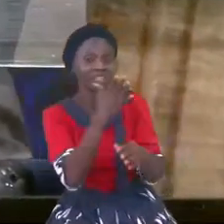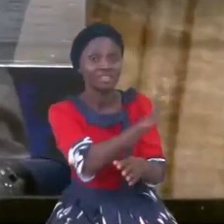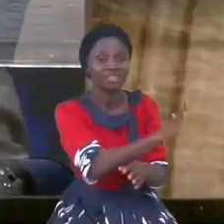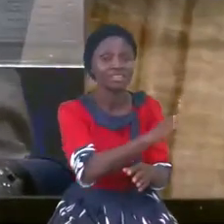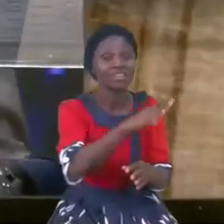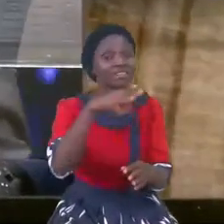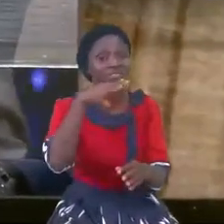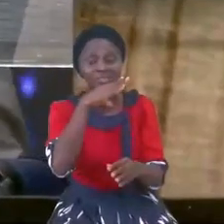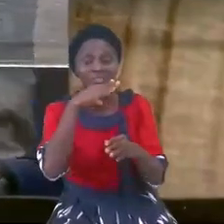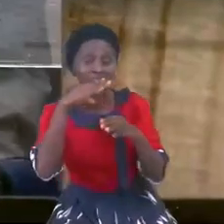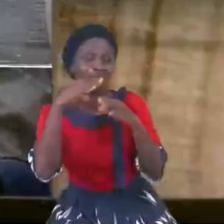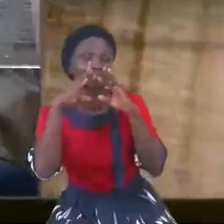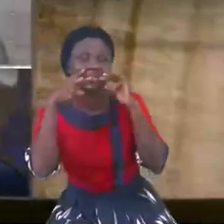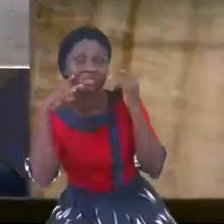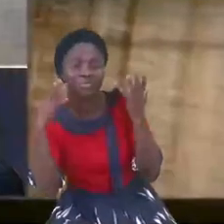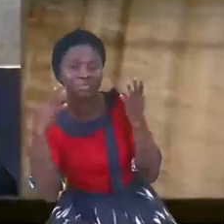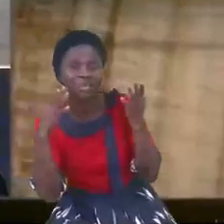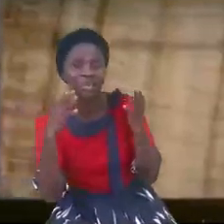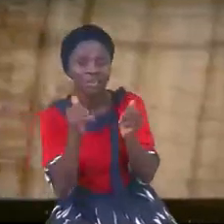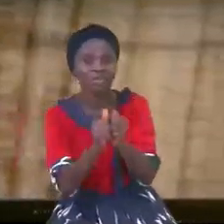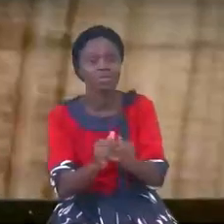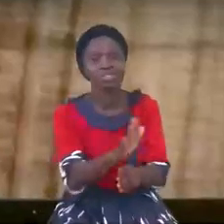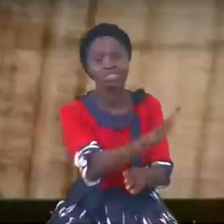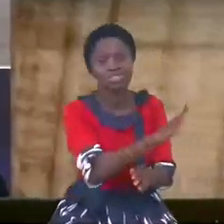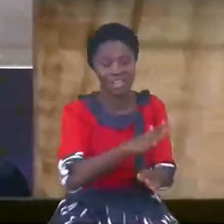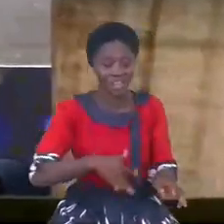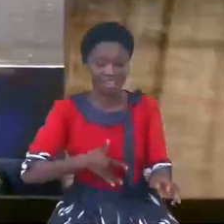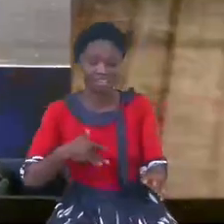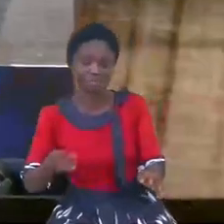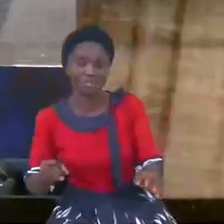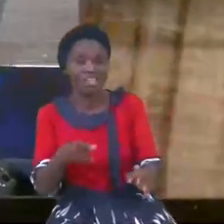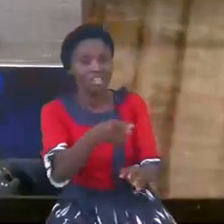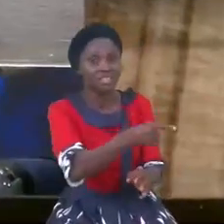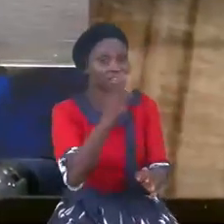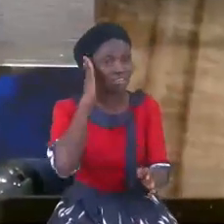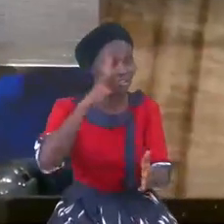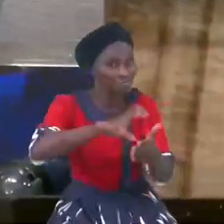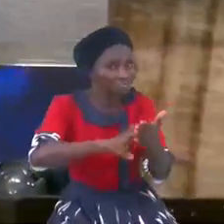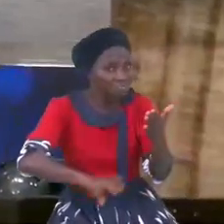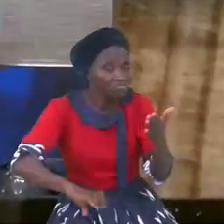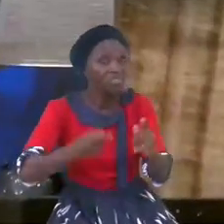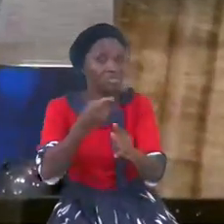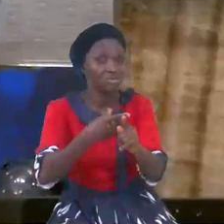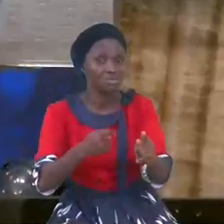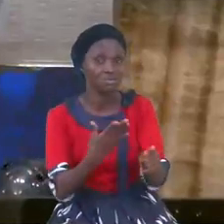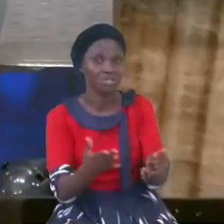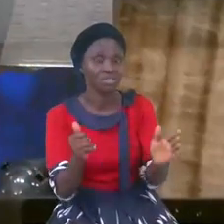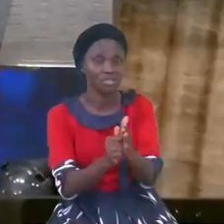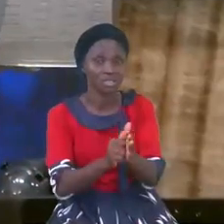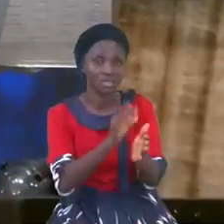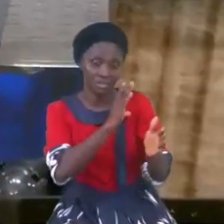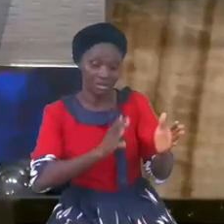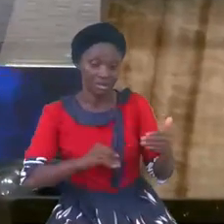avec leur sourire, avec leur affection. Ils vous détachent des choses que Christ a acquise pour nous à la croix